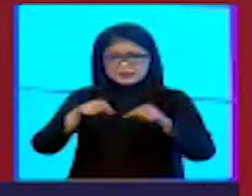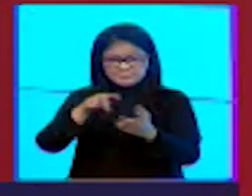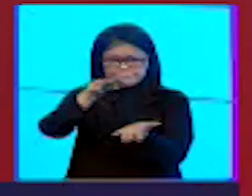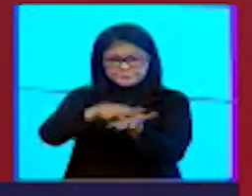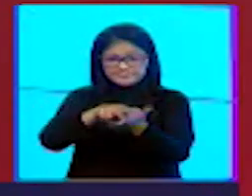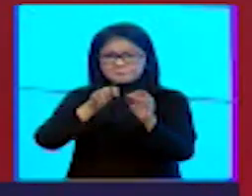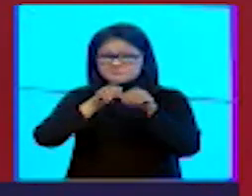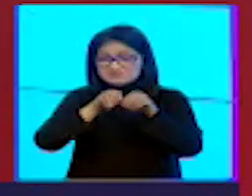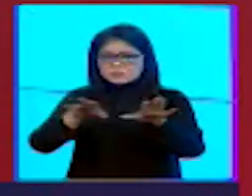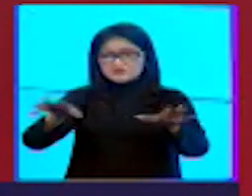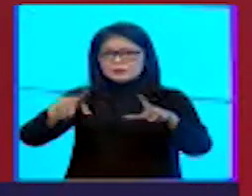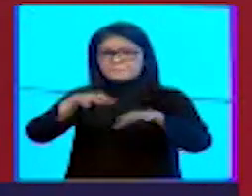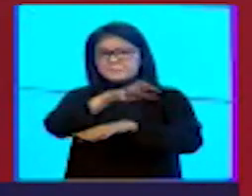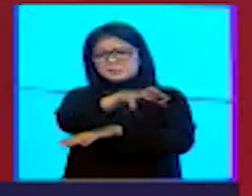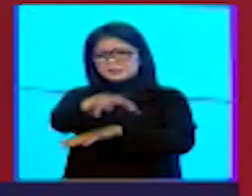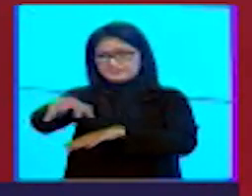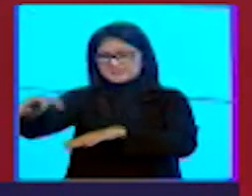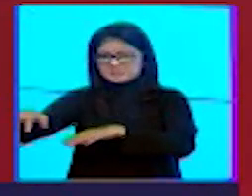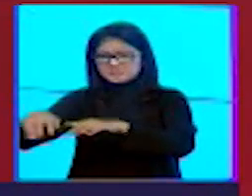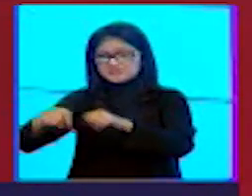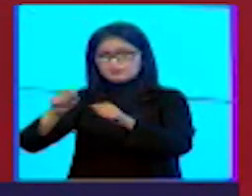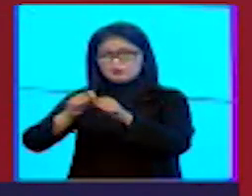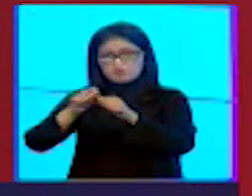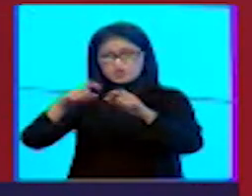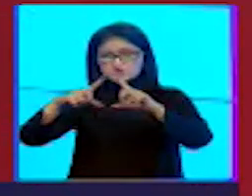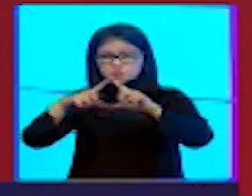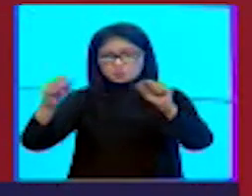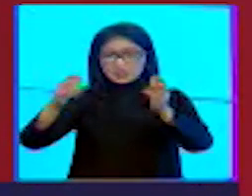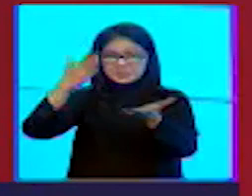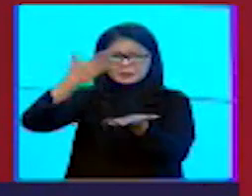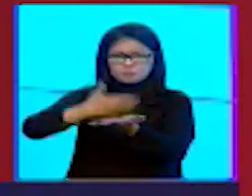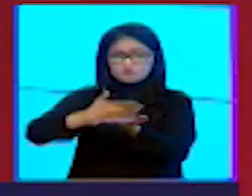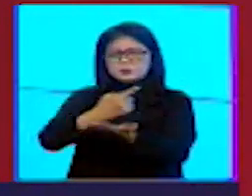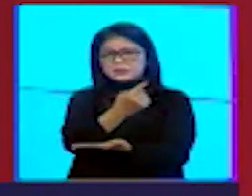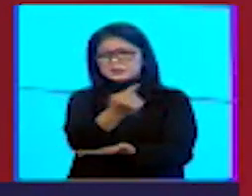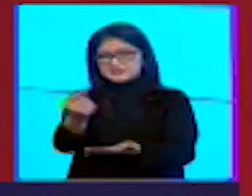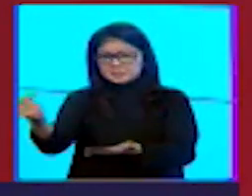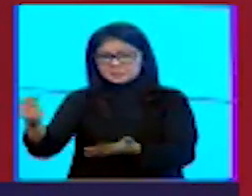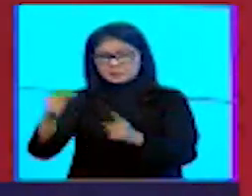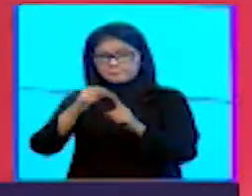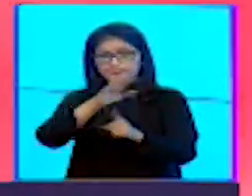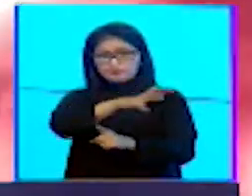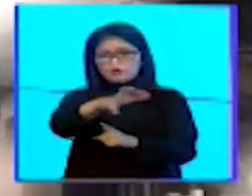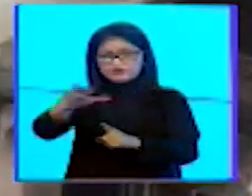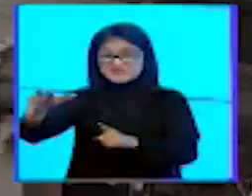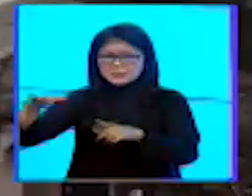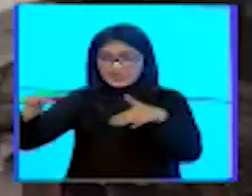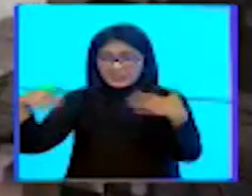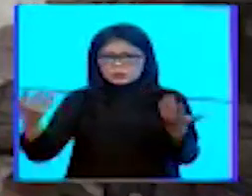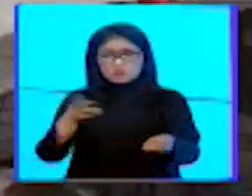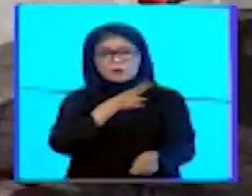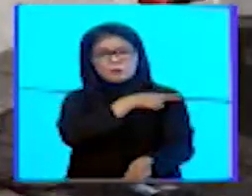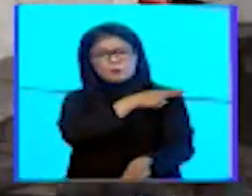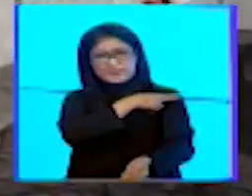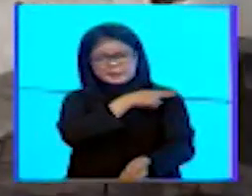untuk membuat keputusan di daerah provinsi maupun di kabupaten kota masing-masing.